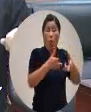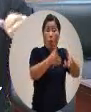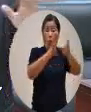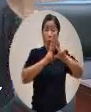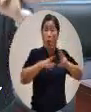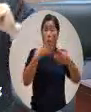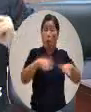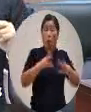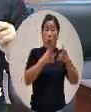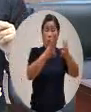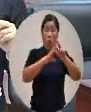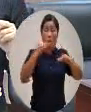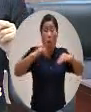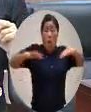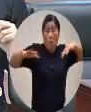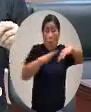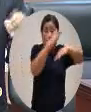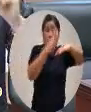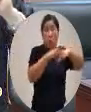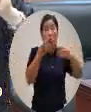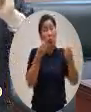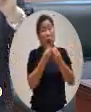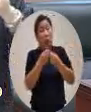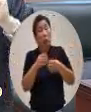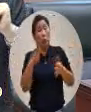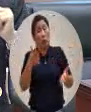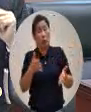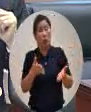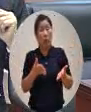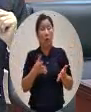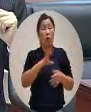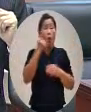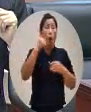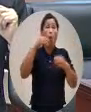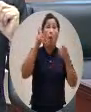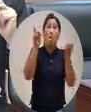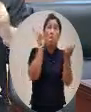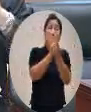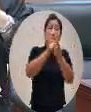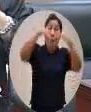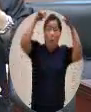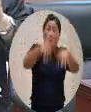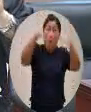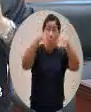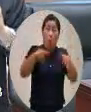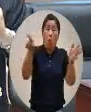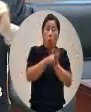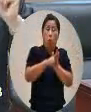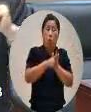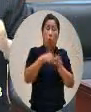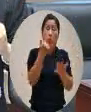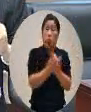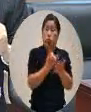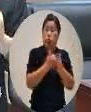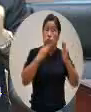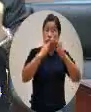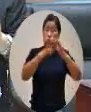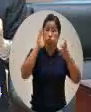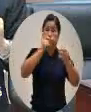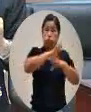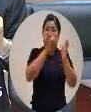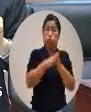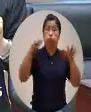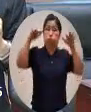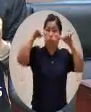約西那個都會受到很大的衝擊那如果說遇到這個降雨量很高的話那其實那個紐約市會整個攤販那個